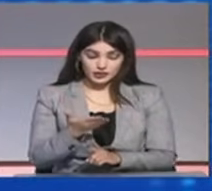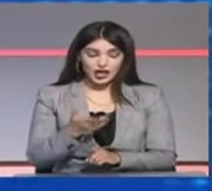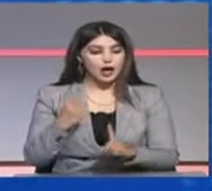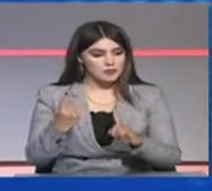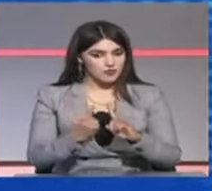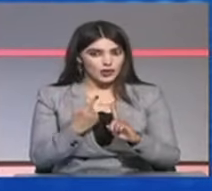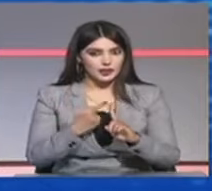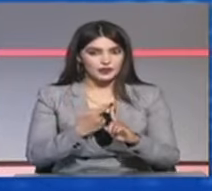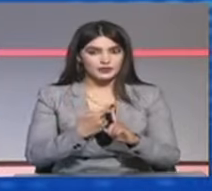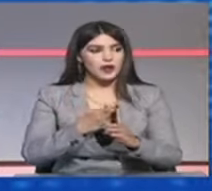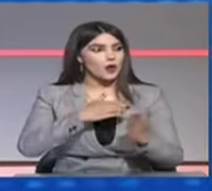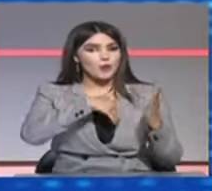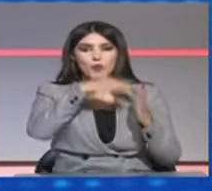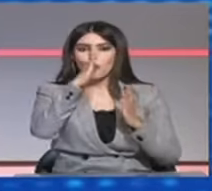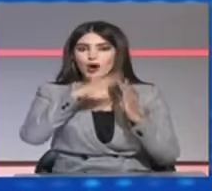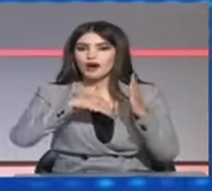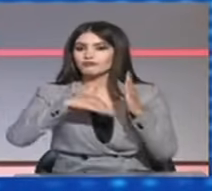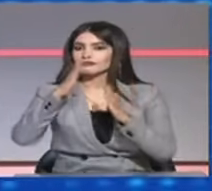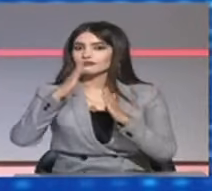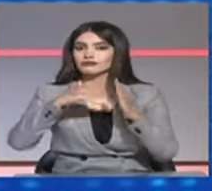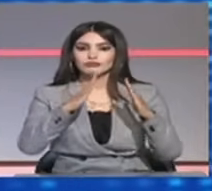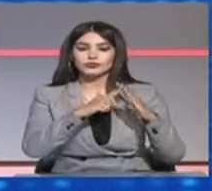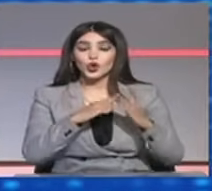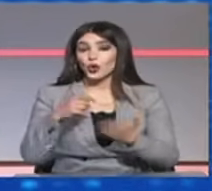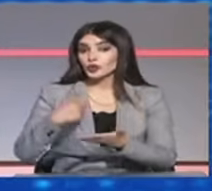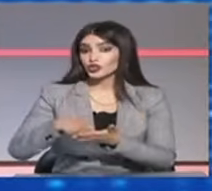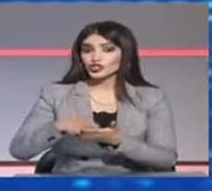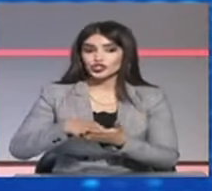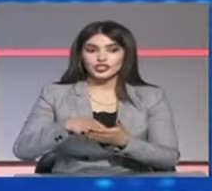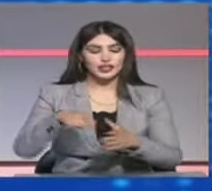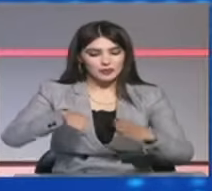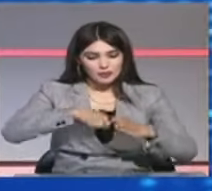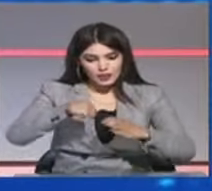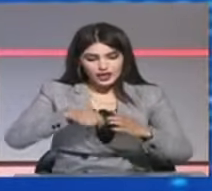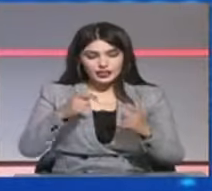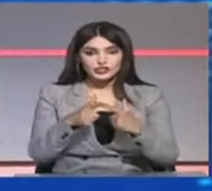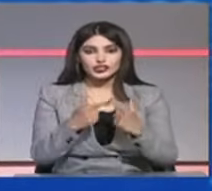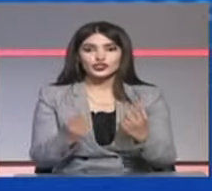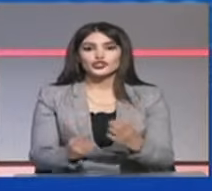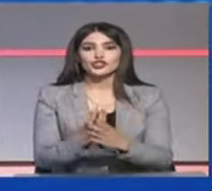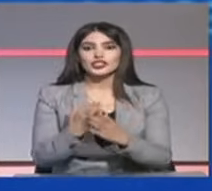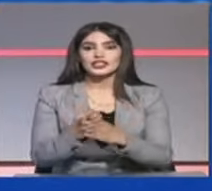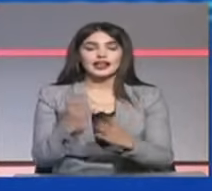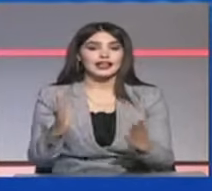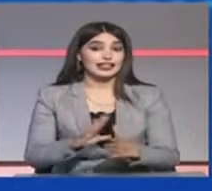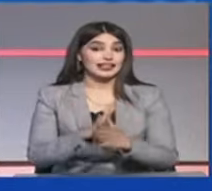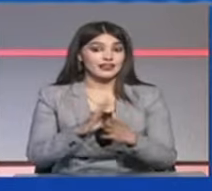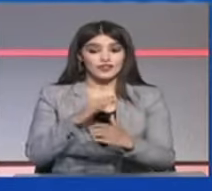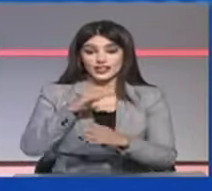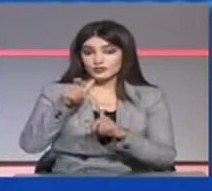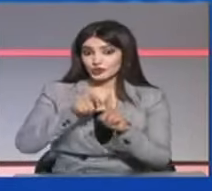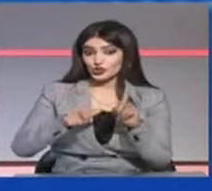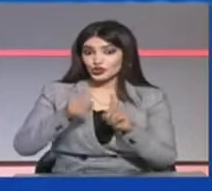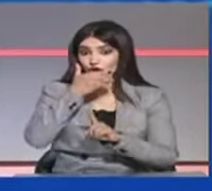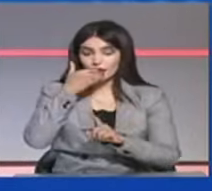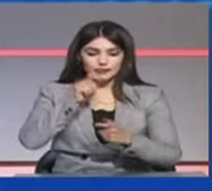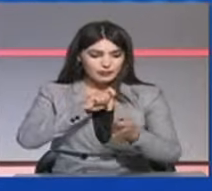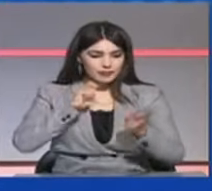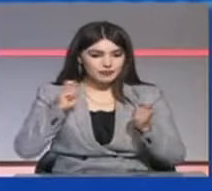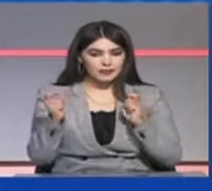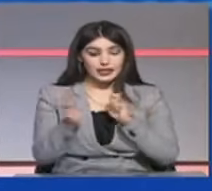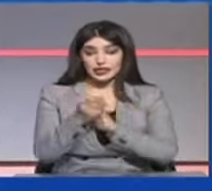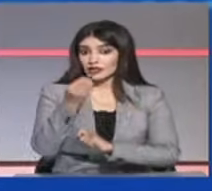ابرزها طلاء جدران المنال او ان جديد احتفاءا بالشهر الكلمه في هذا الشهر يتغير نفق